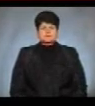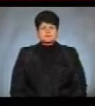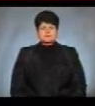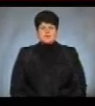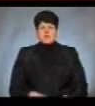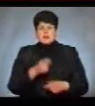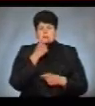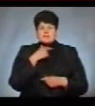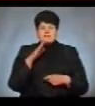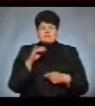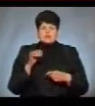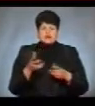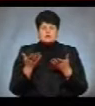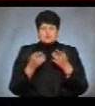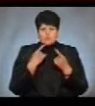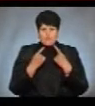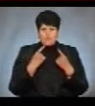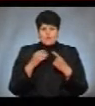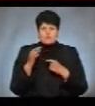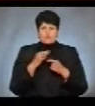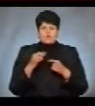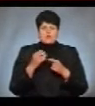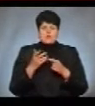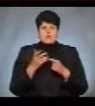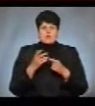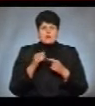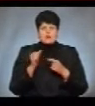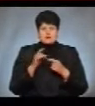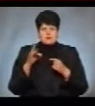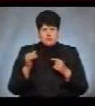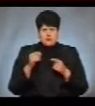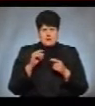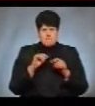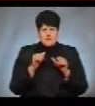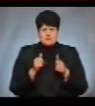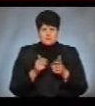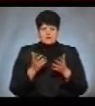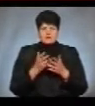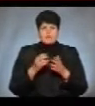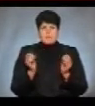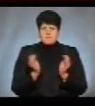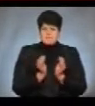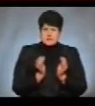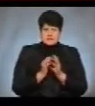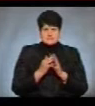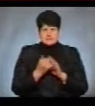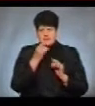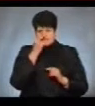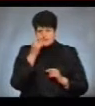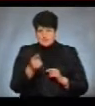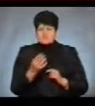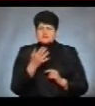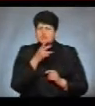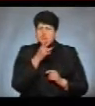Пане Віталію, якщо ми говоримо про архітектурні пам'ятки, які знаходяться у малих селах, віддалених, за скільки часу може